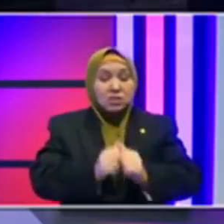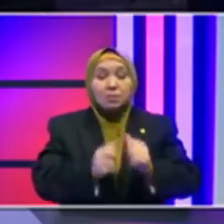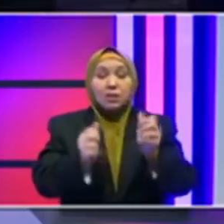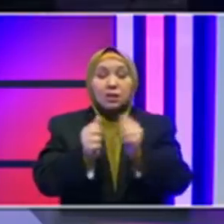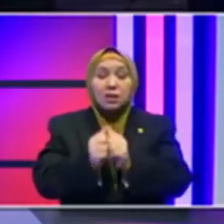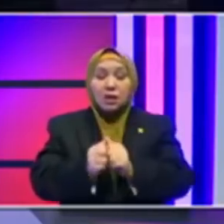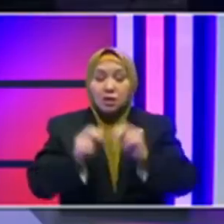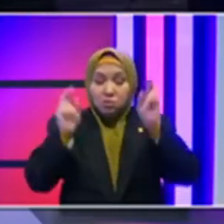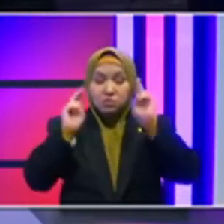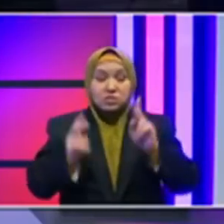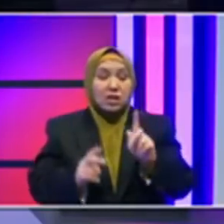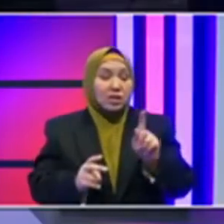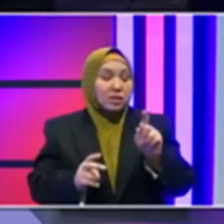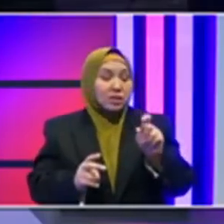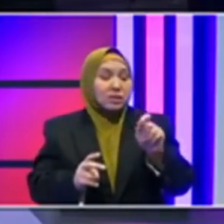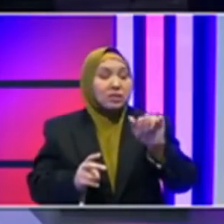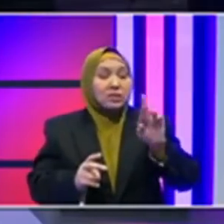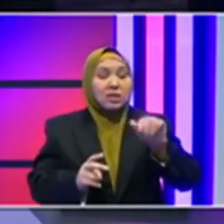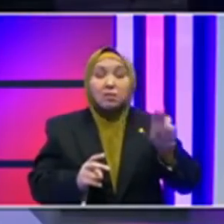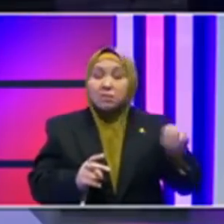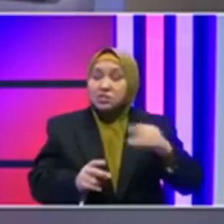Ustaz tirmizi